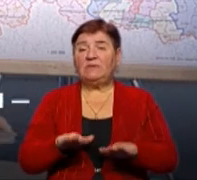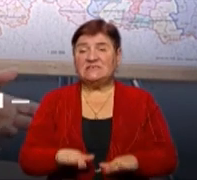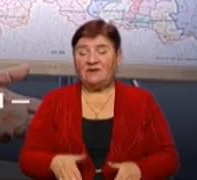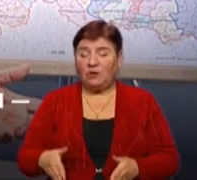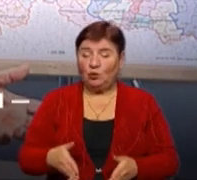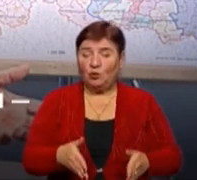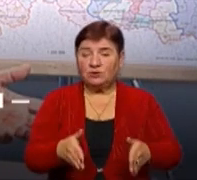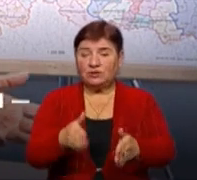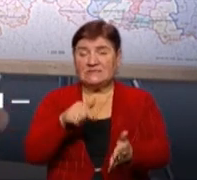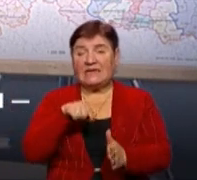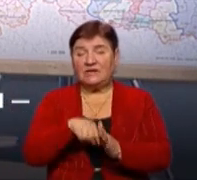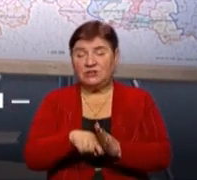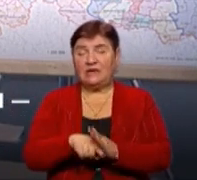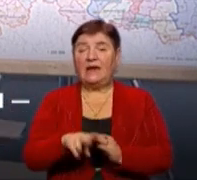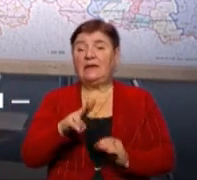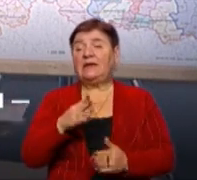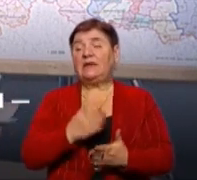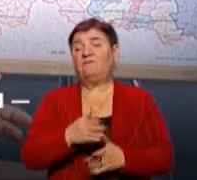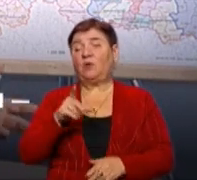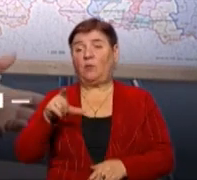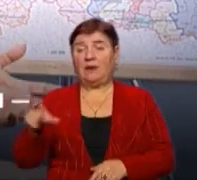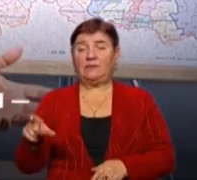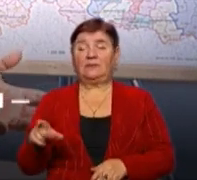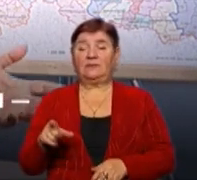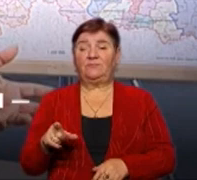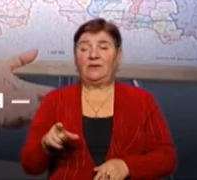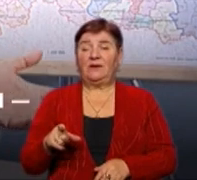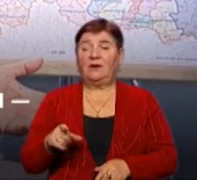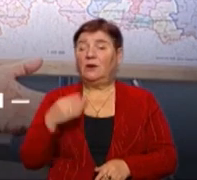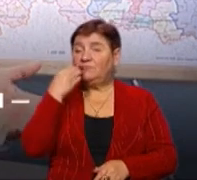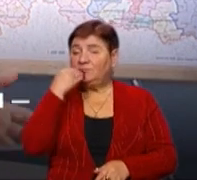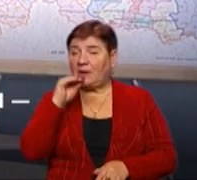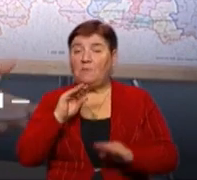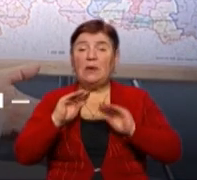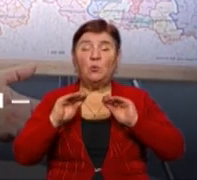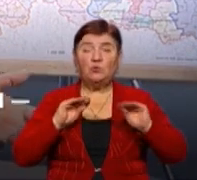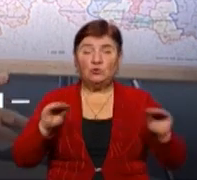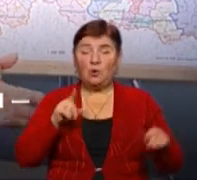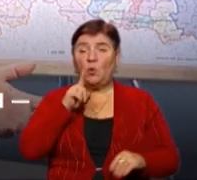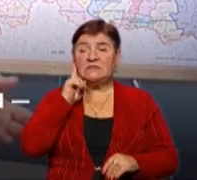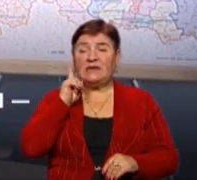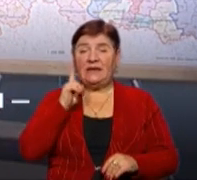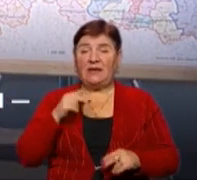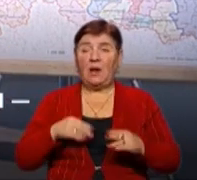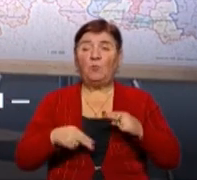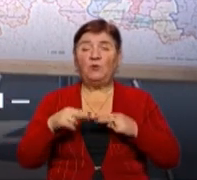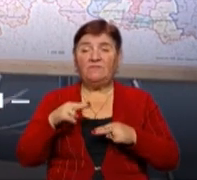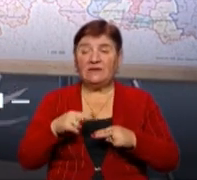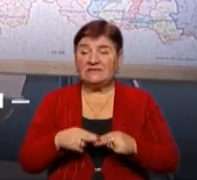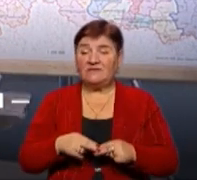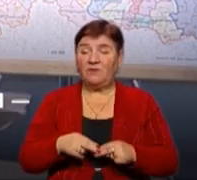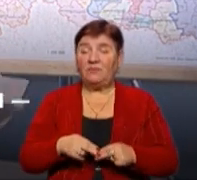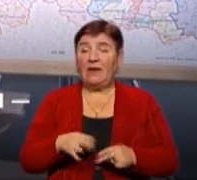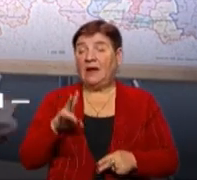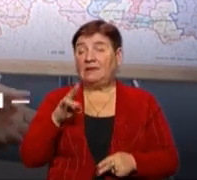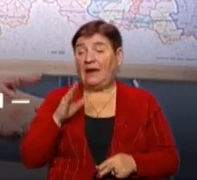на дороги місцевого значення, які є в громадах, і на вдосконалення благоустрою, на зелене будівництво, на все. Тобто,